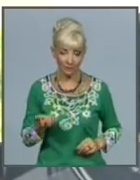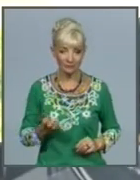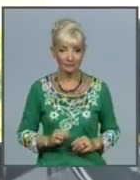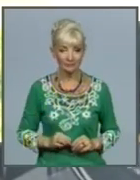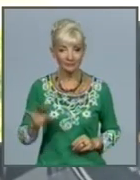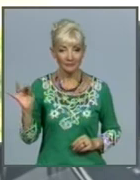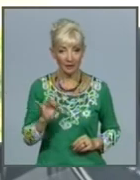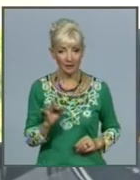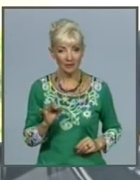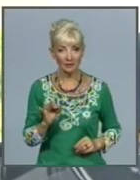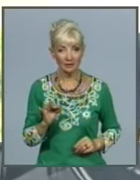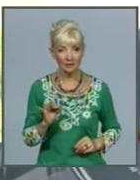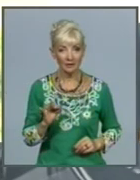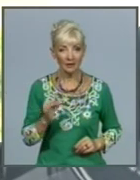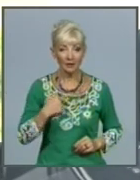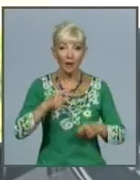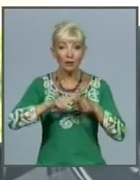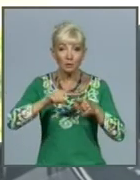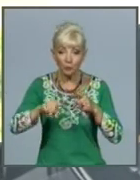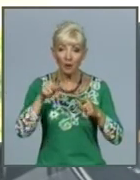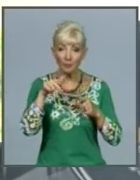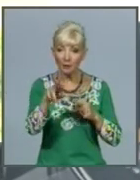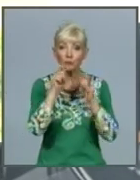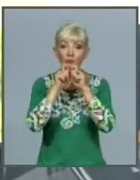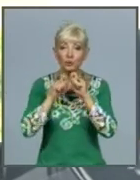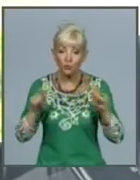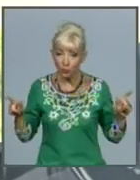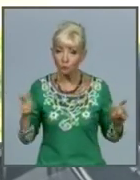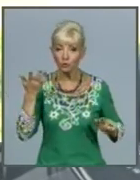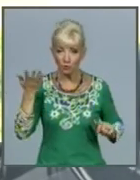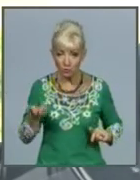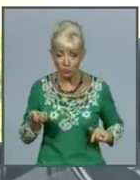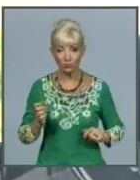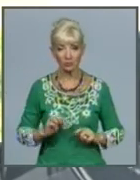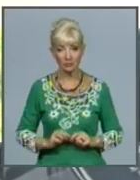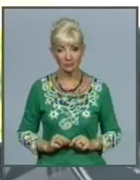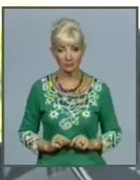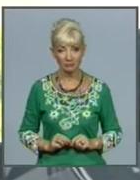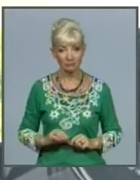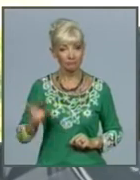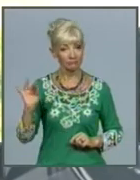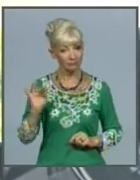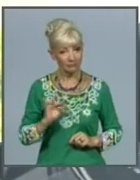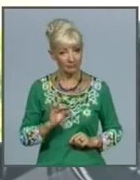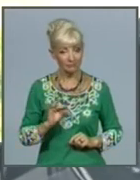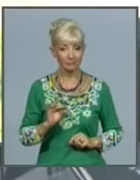я скоро пойду в школу еще. И зубы у меня уже